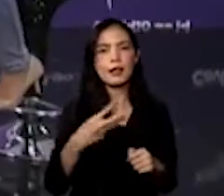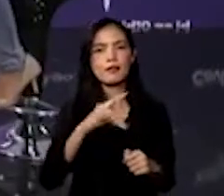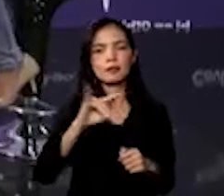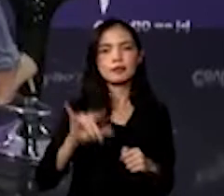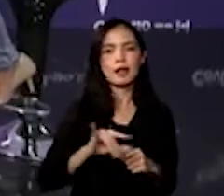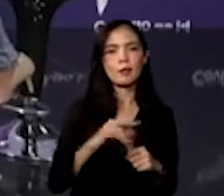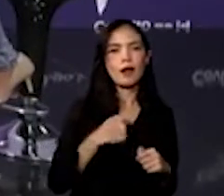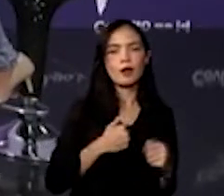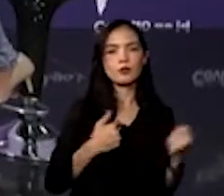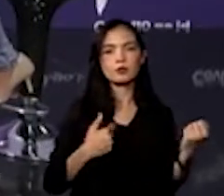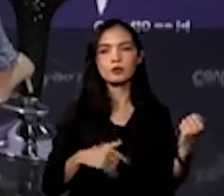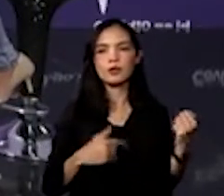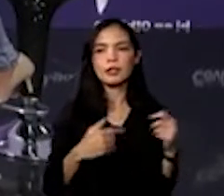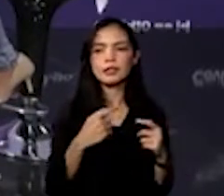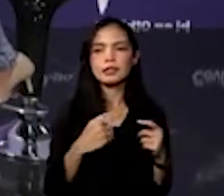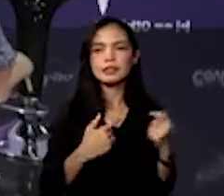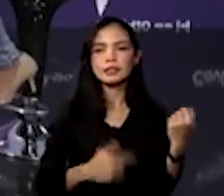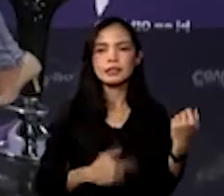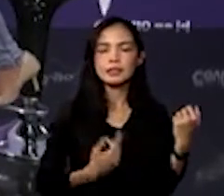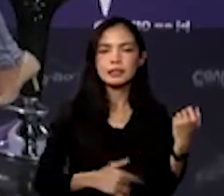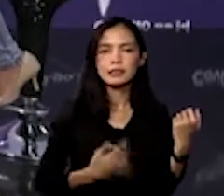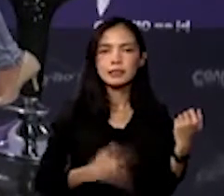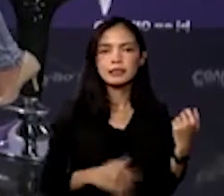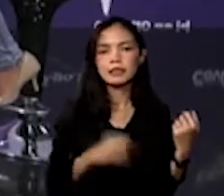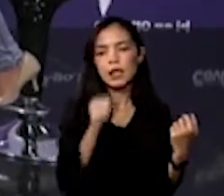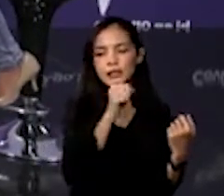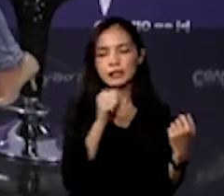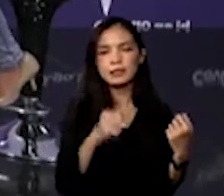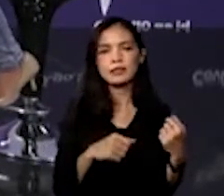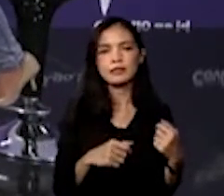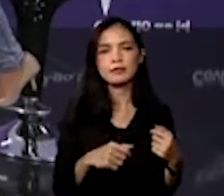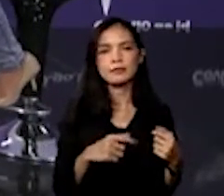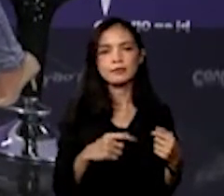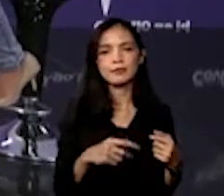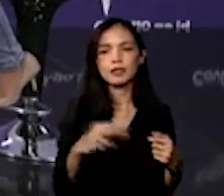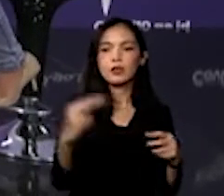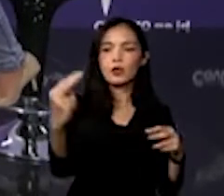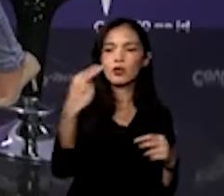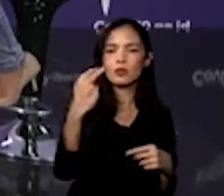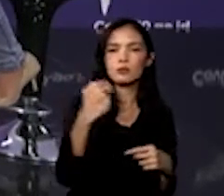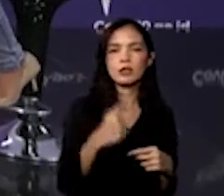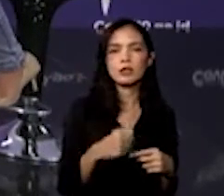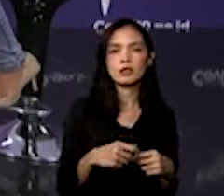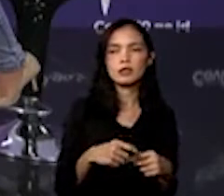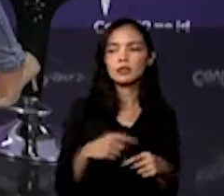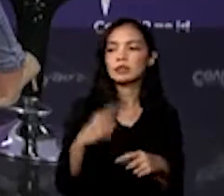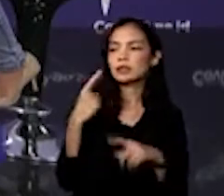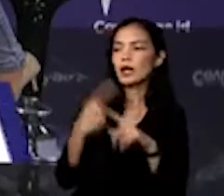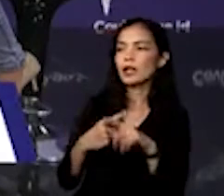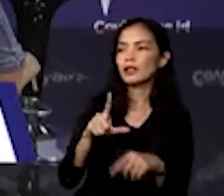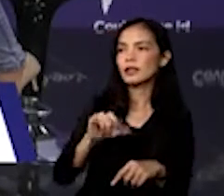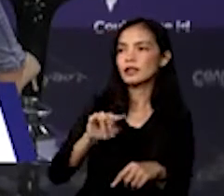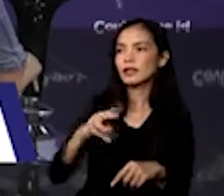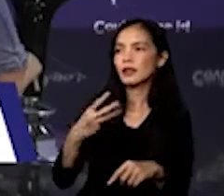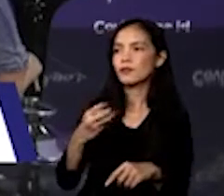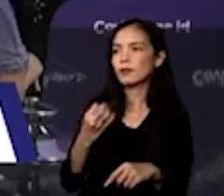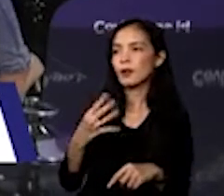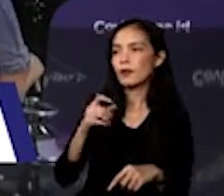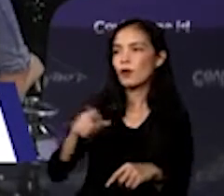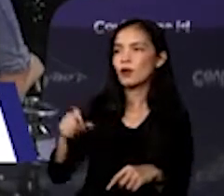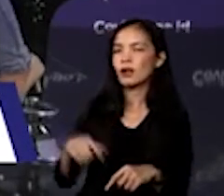bisa Interaksi langsung sama fans sealian Berapa orang yang nonton Iya ribuan dong Insyaallah lah